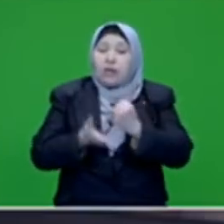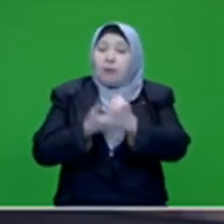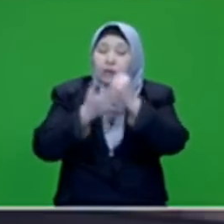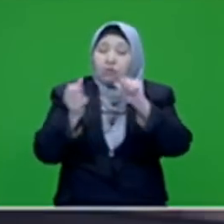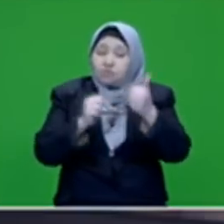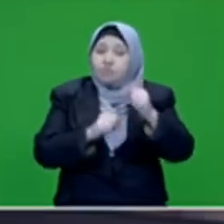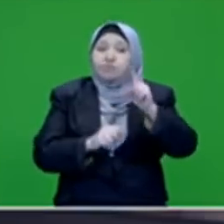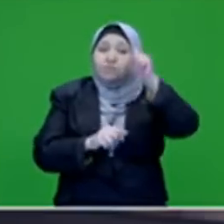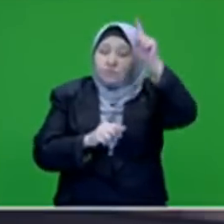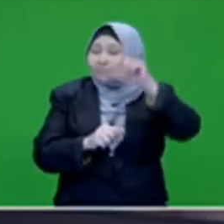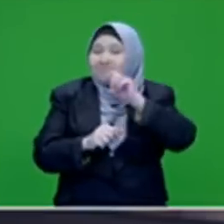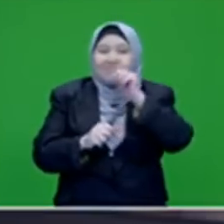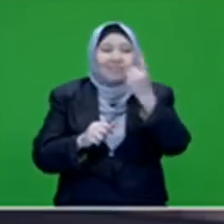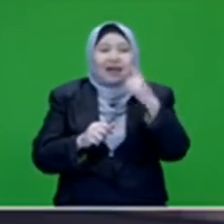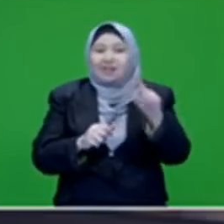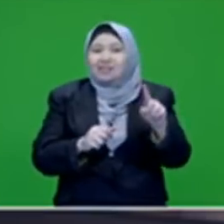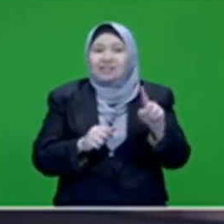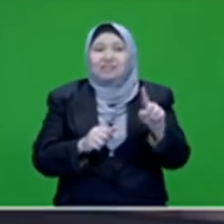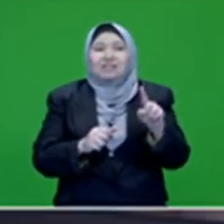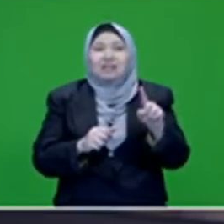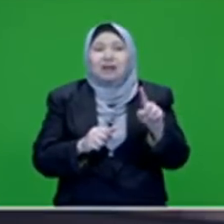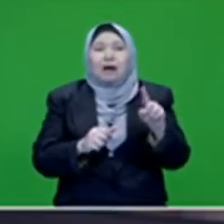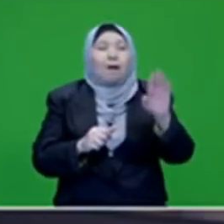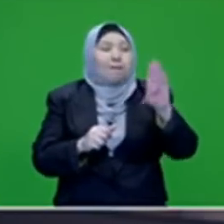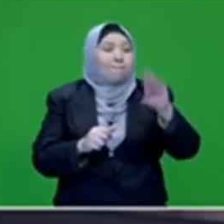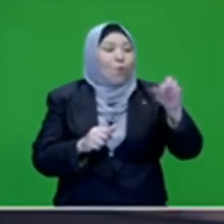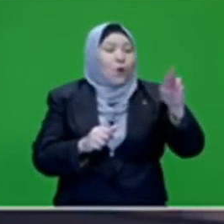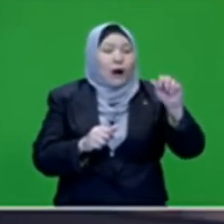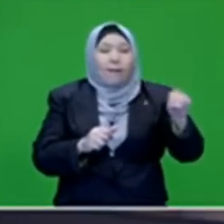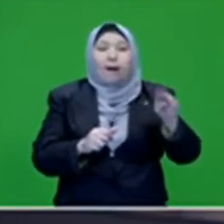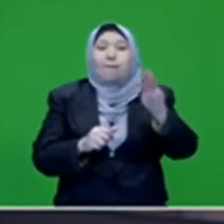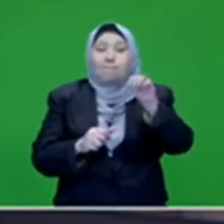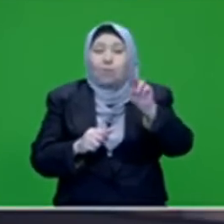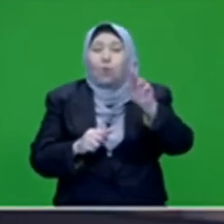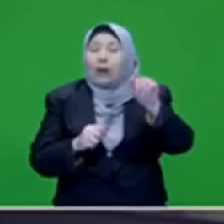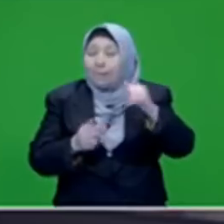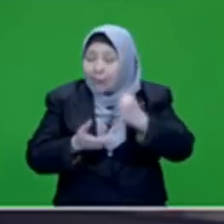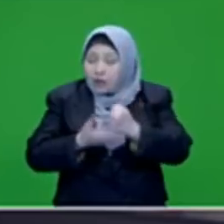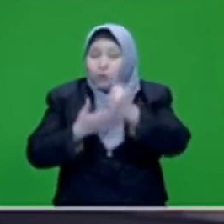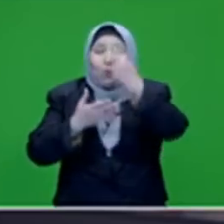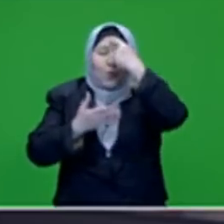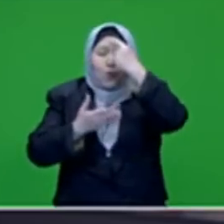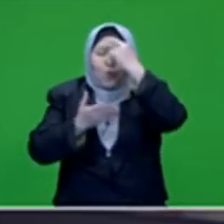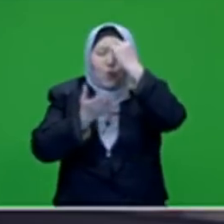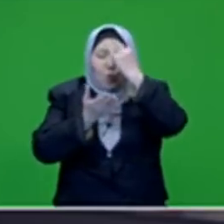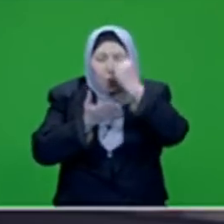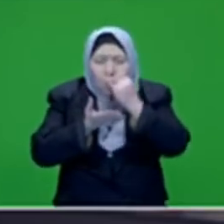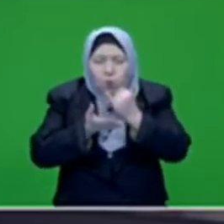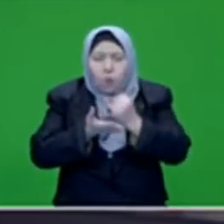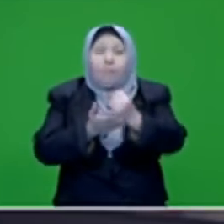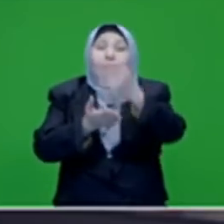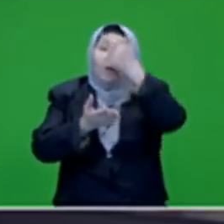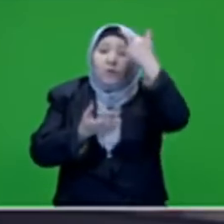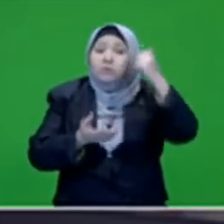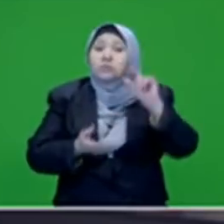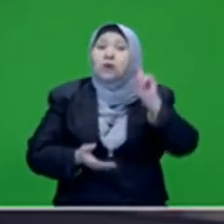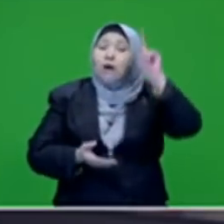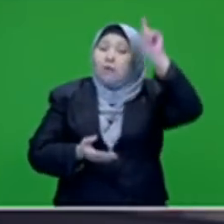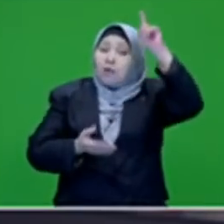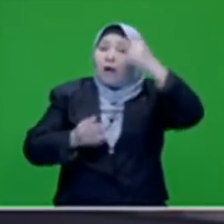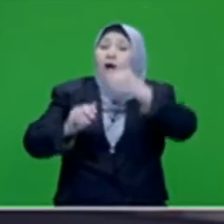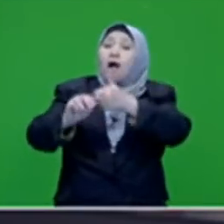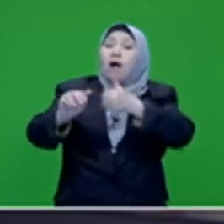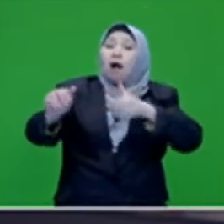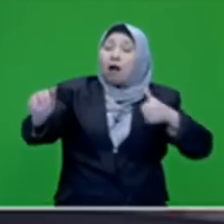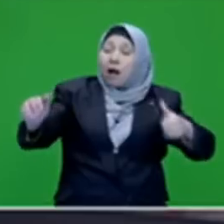Allah, ya, bukan sekadar mukhlasin tetapi mukhlasin yang dibantu untuk ikhlas kerana Allah, menjauhkan diri